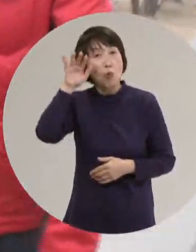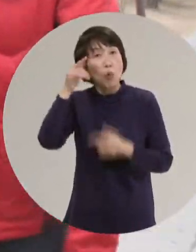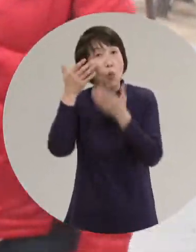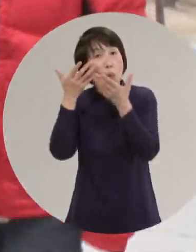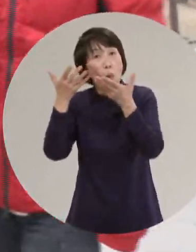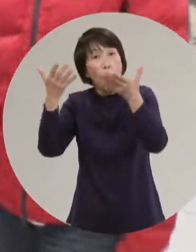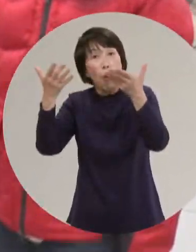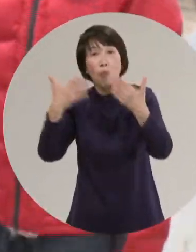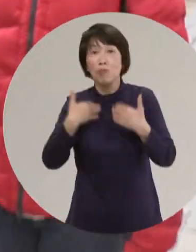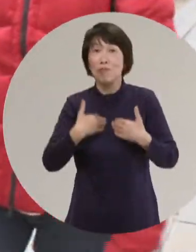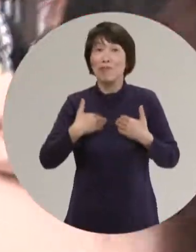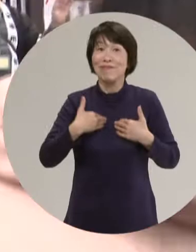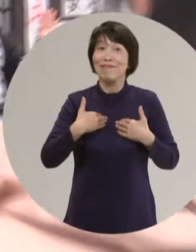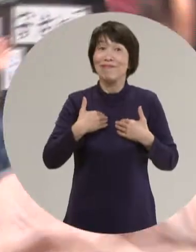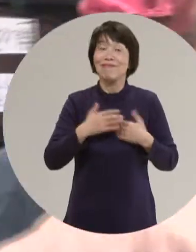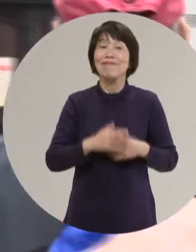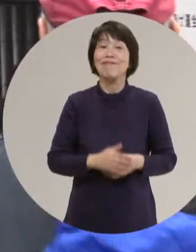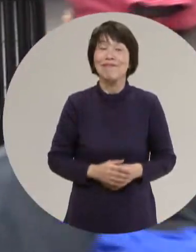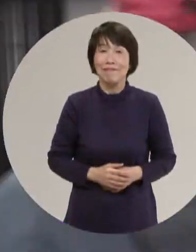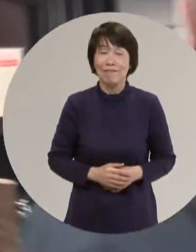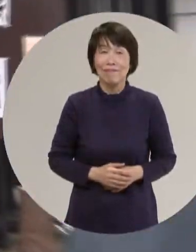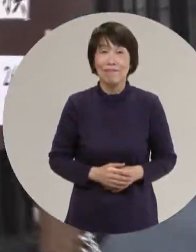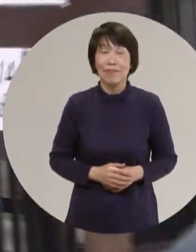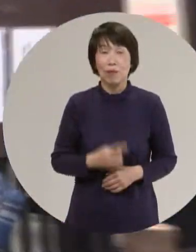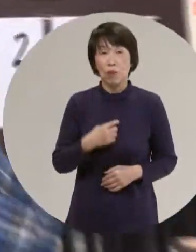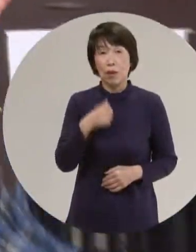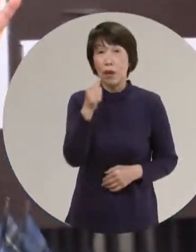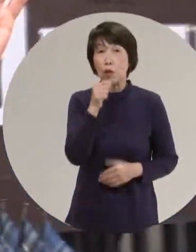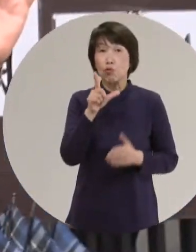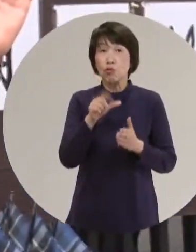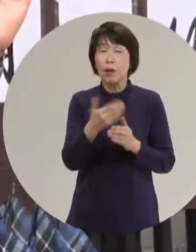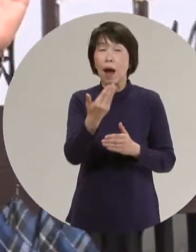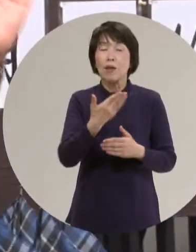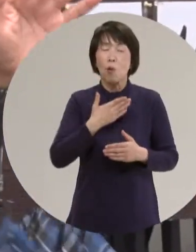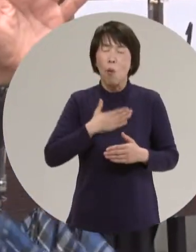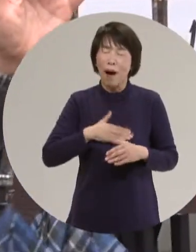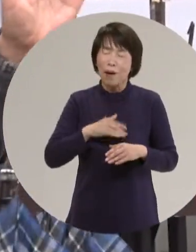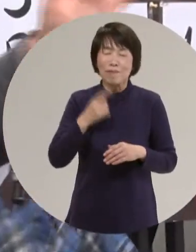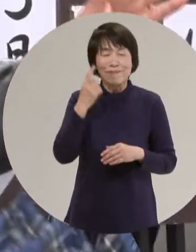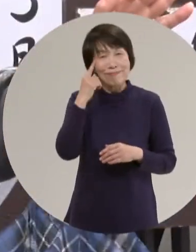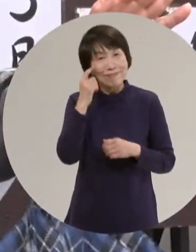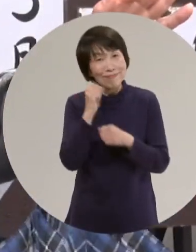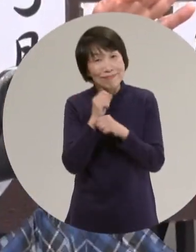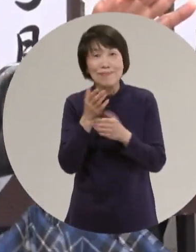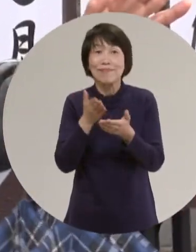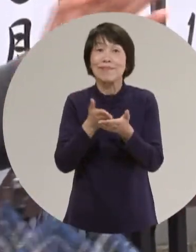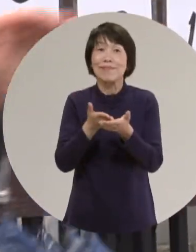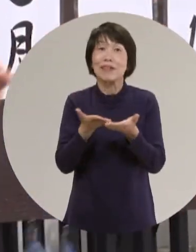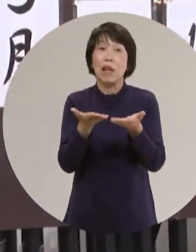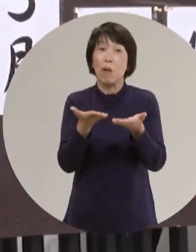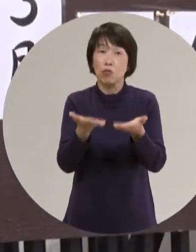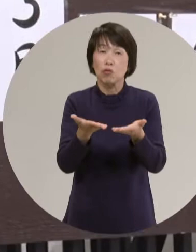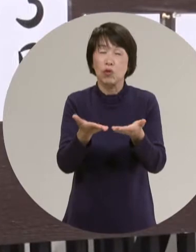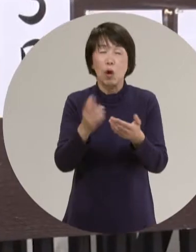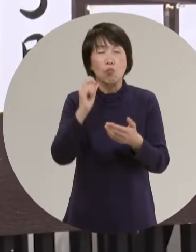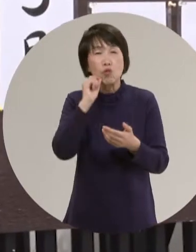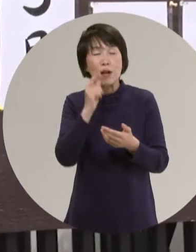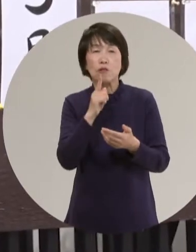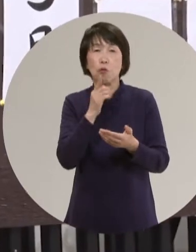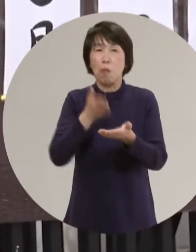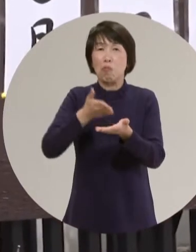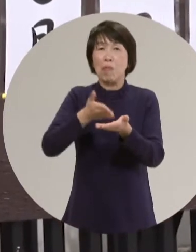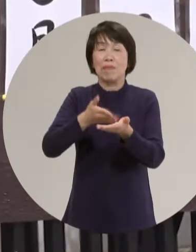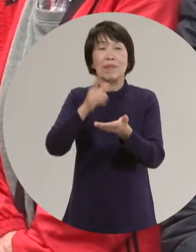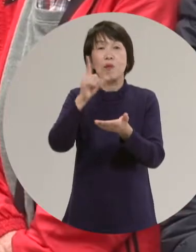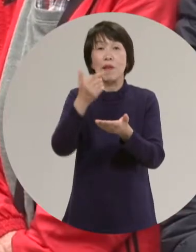な、はい、 相手に分かりやすいということが一番大事だと思います。ですから あんまり難しい言葉じゃなくて簡単な